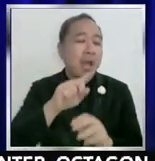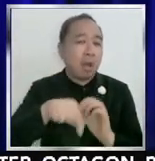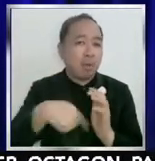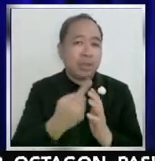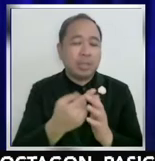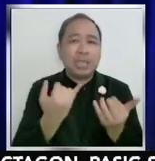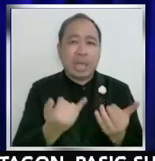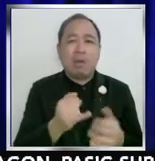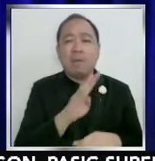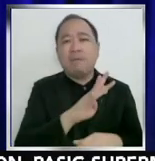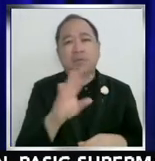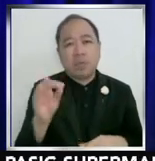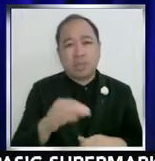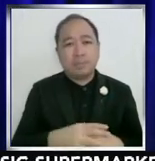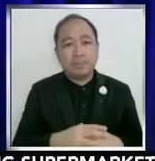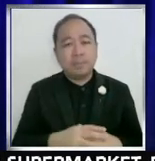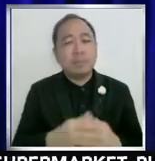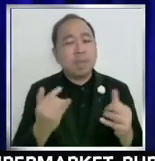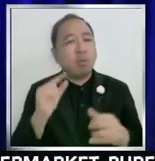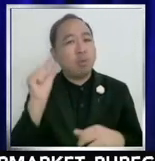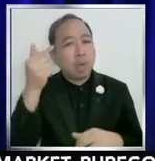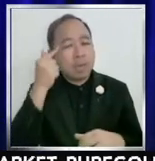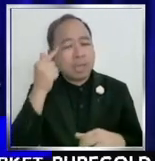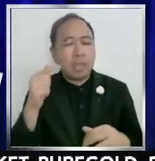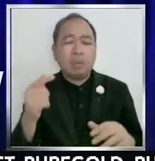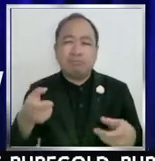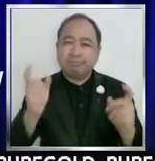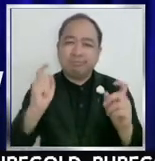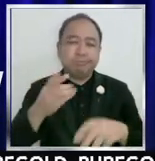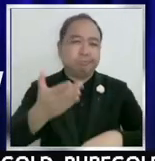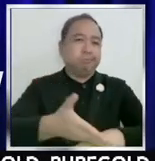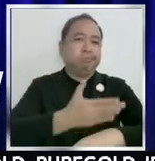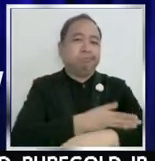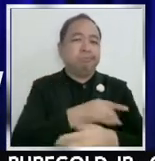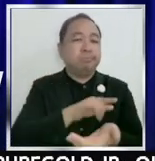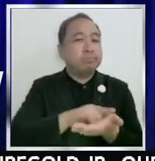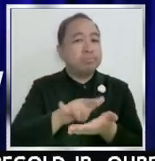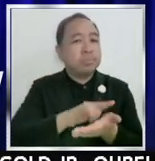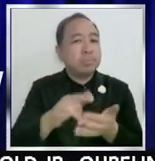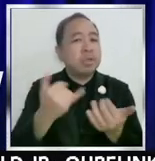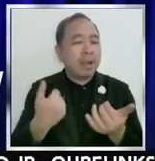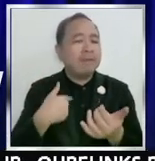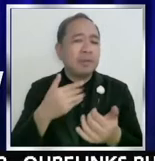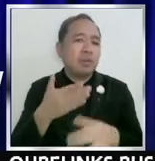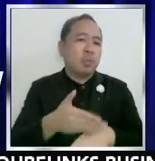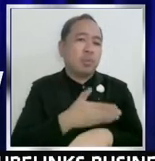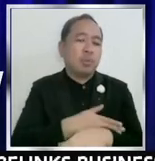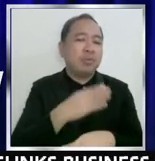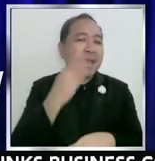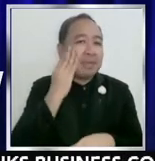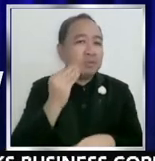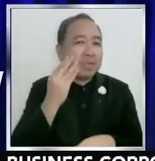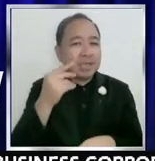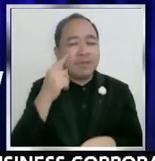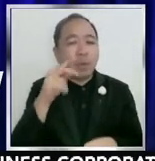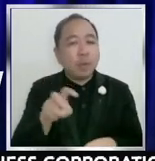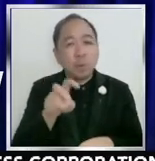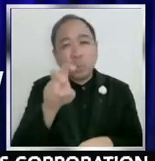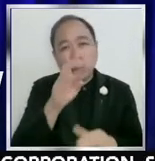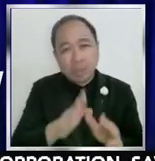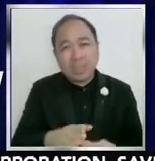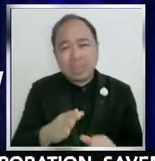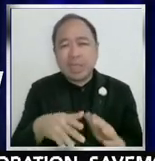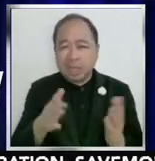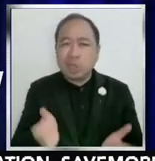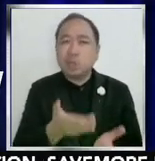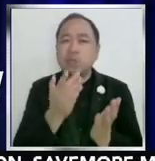ating pamahalaang mapaganda ang ating paliparan para masigurong magkaroon ng magandang karanasan ang mga turista at mahikayat silang bumalik sa ating